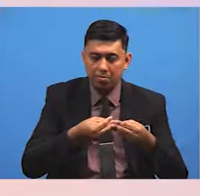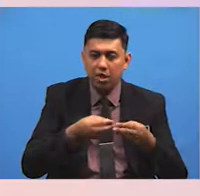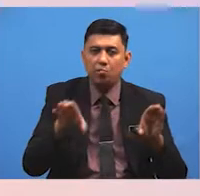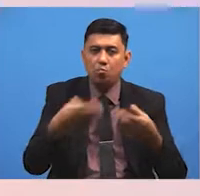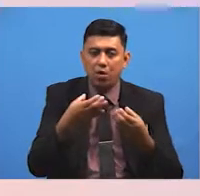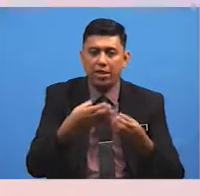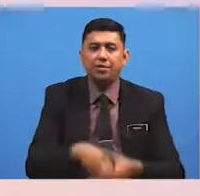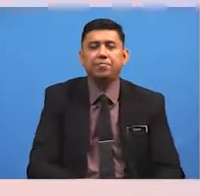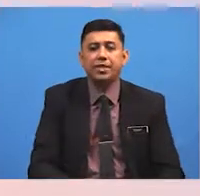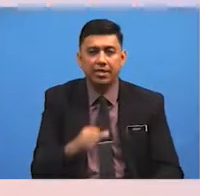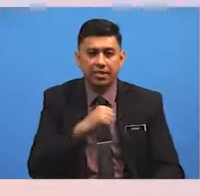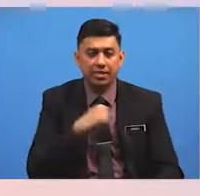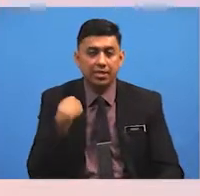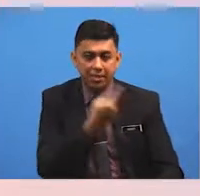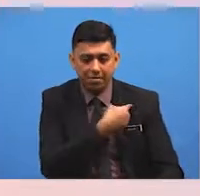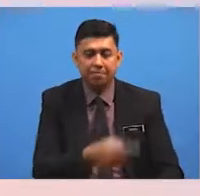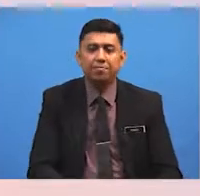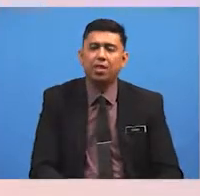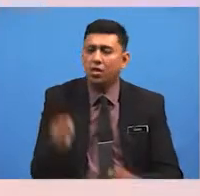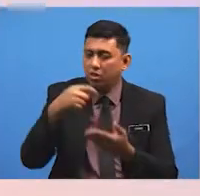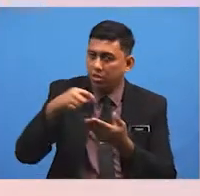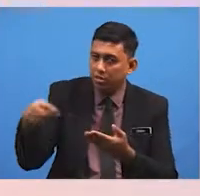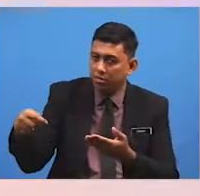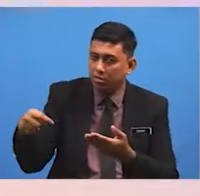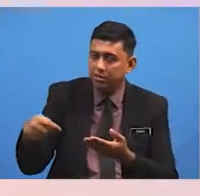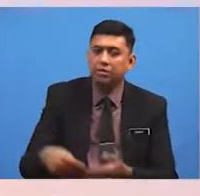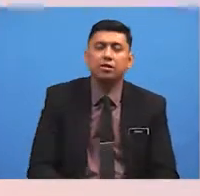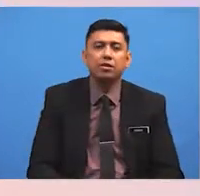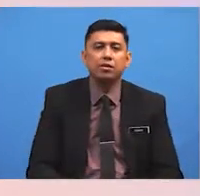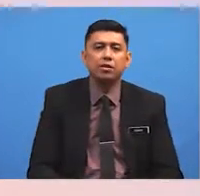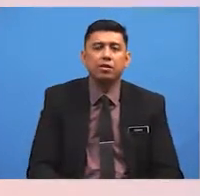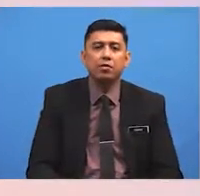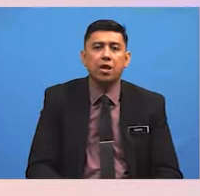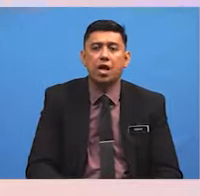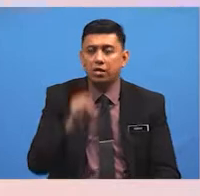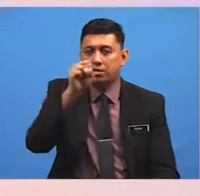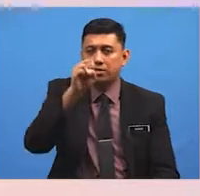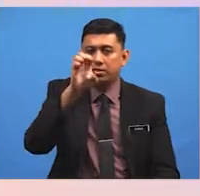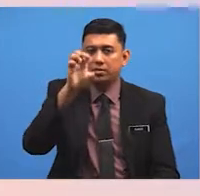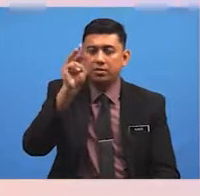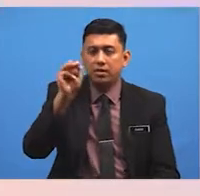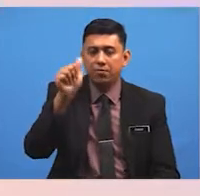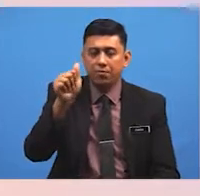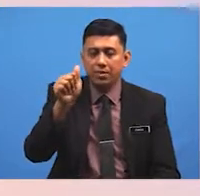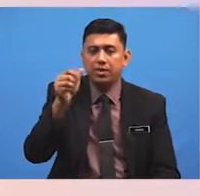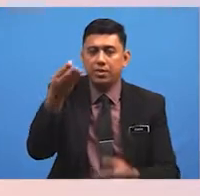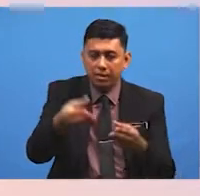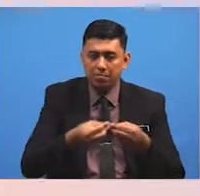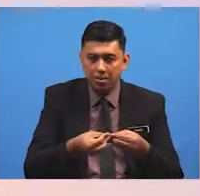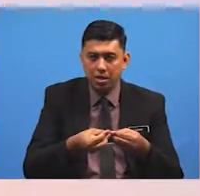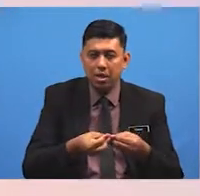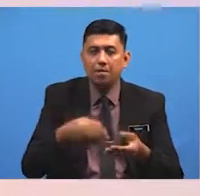butik khamisa murid-murid tulis Putih lain sebagai sewa diterima di bawah komponen